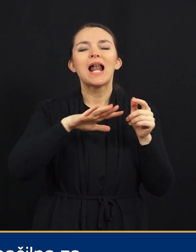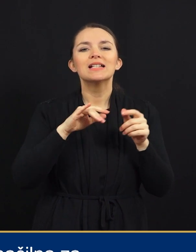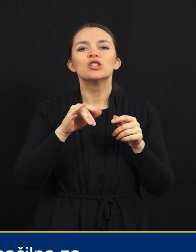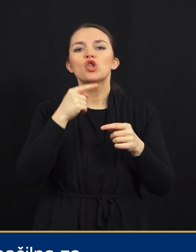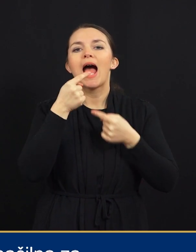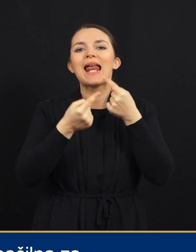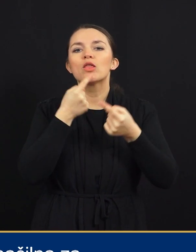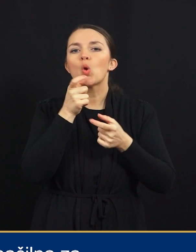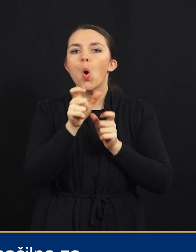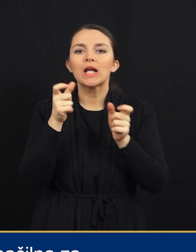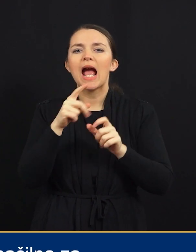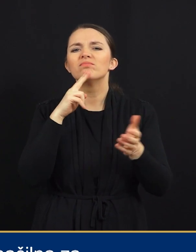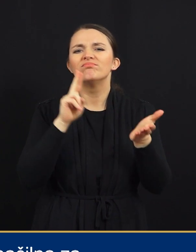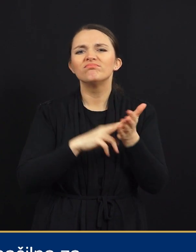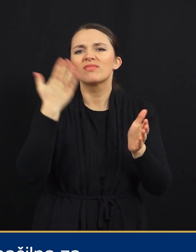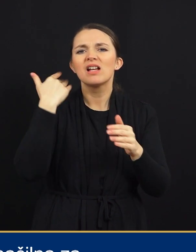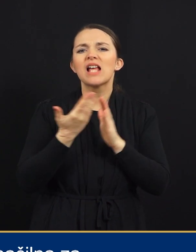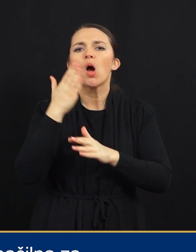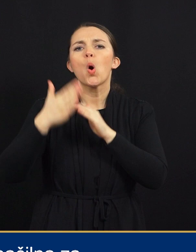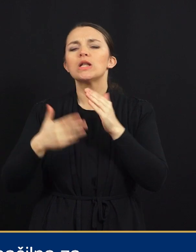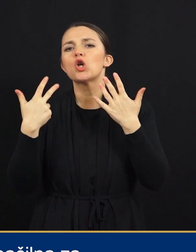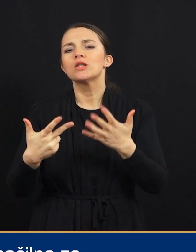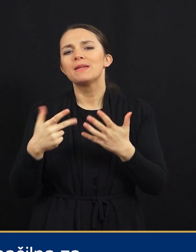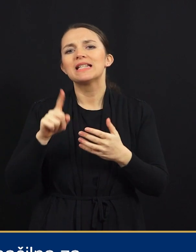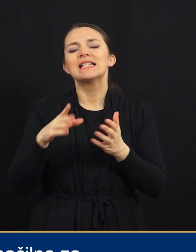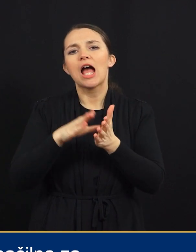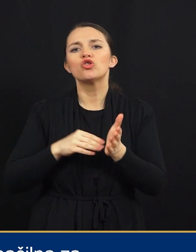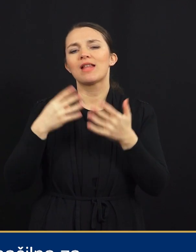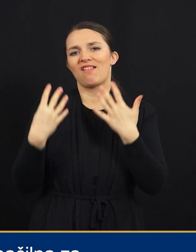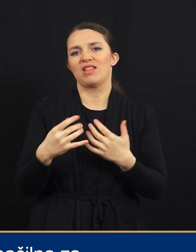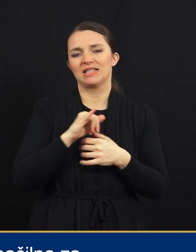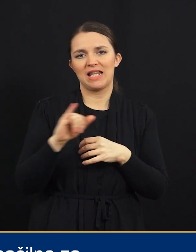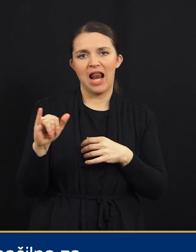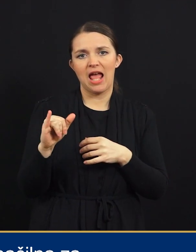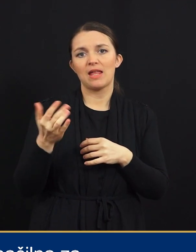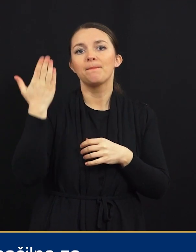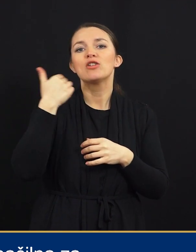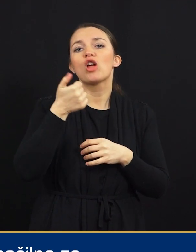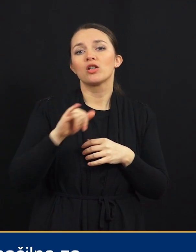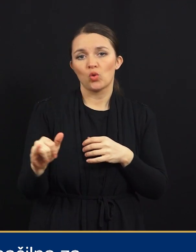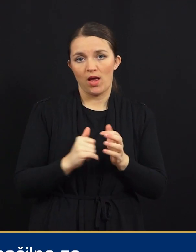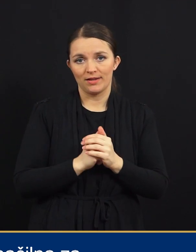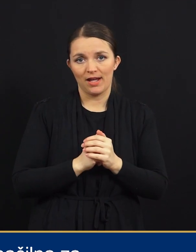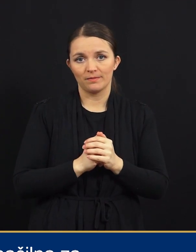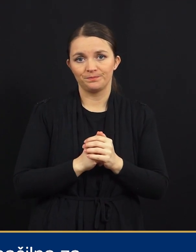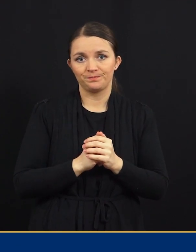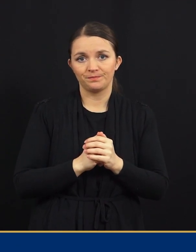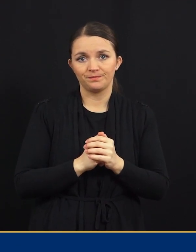nacionalistična retorika, ki je bila značilna za konec 80. in začetek 90. let prejšnjega stoletja.